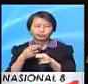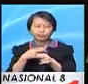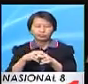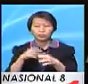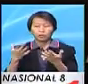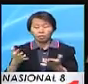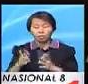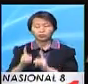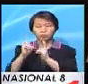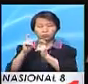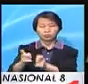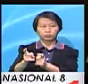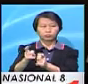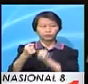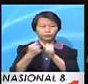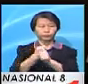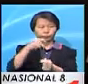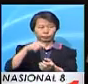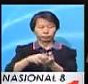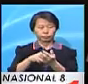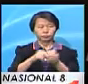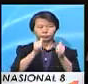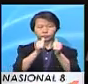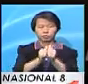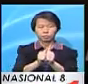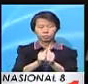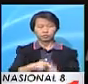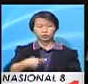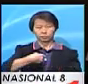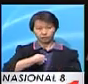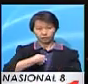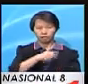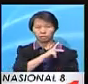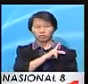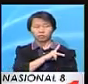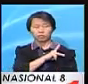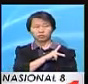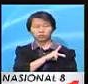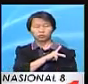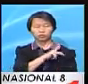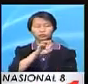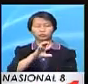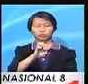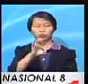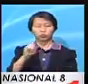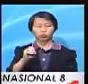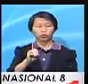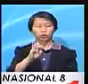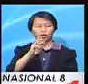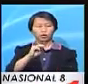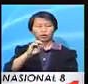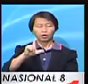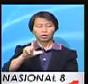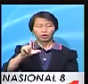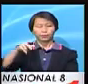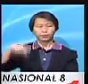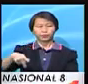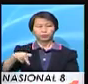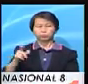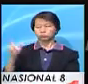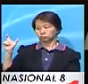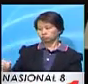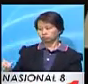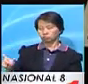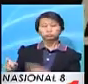perjalanan anugerah pada tahun ini. Bersama dengan saya, Ketua Pegawai Eksekutif FMLLP, antara watak penting